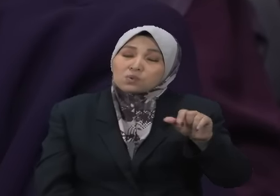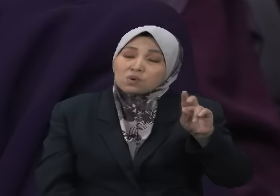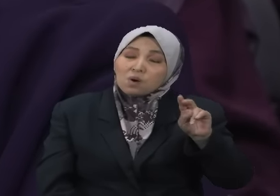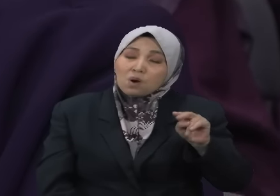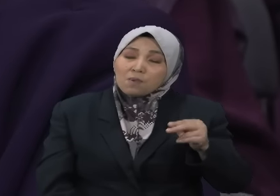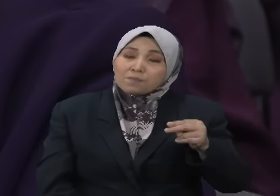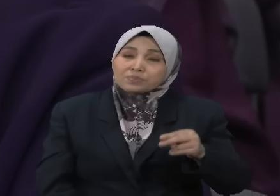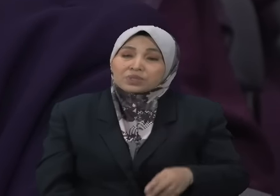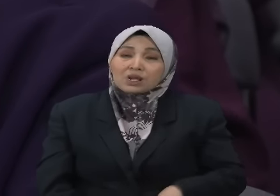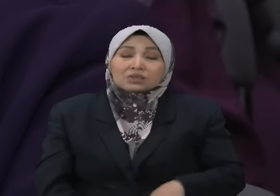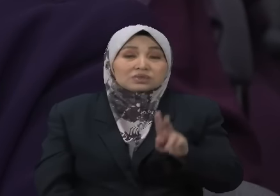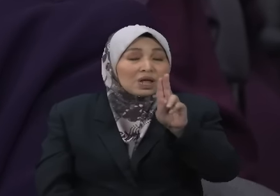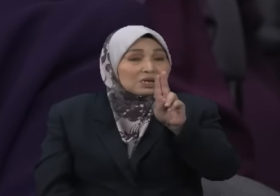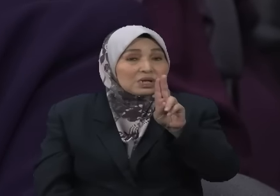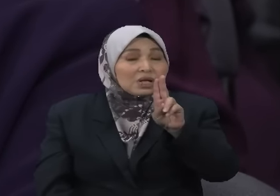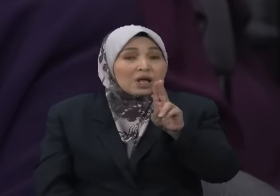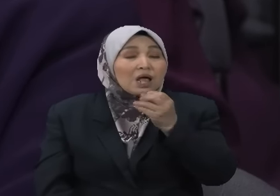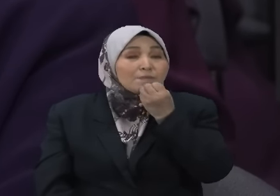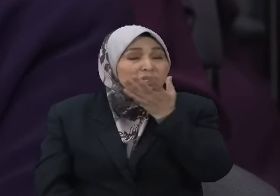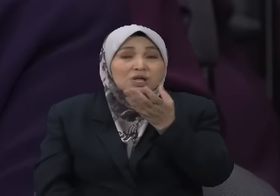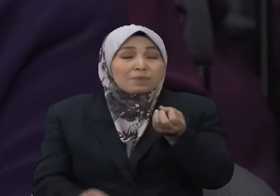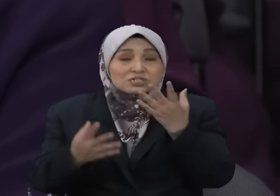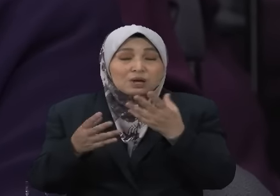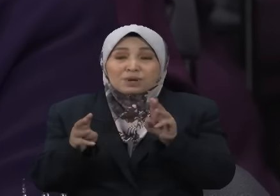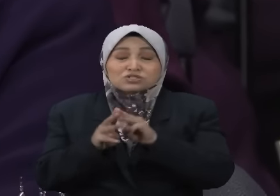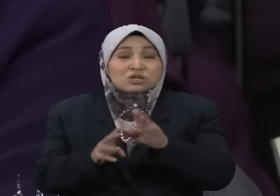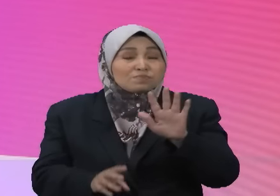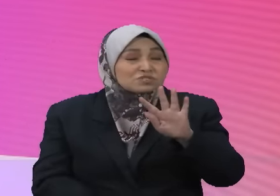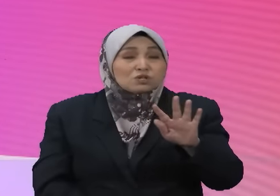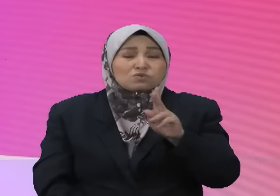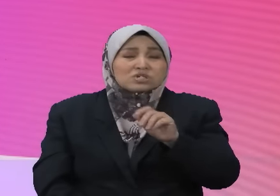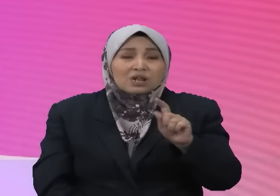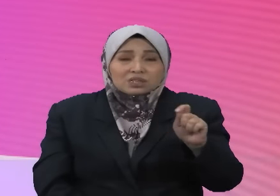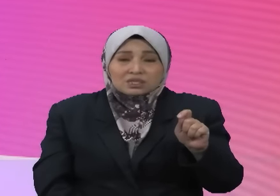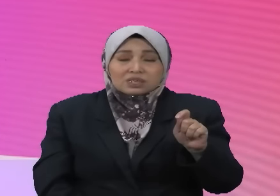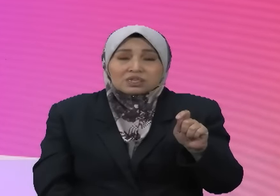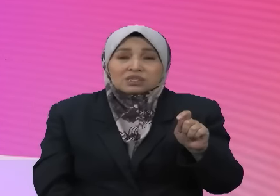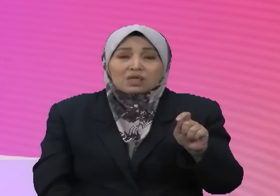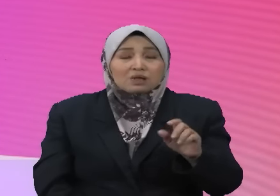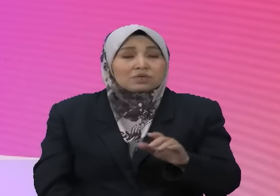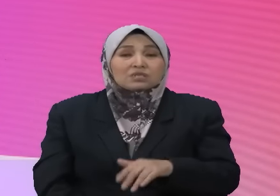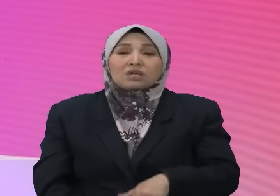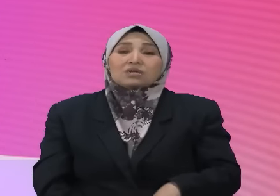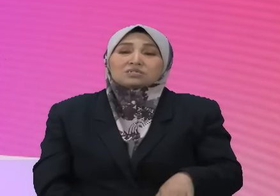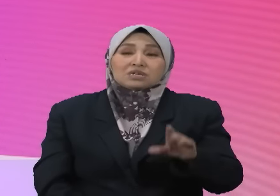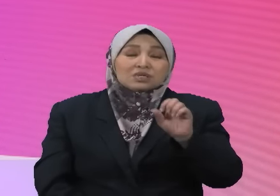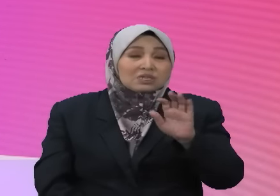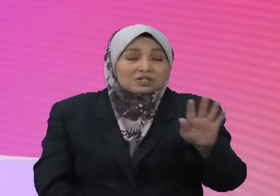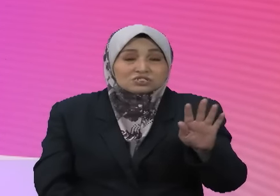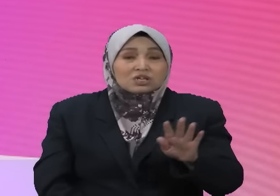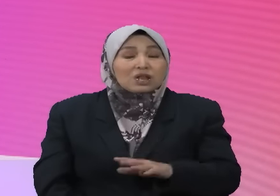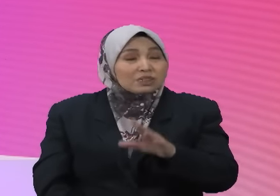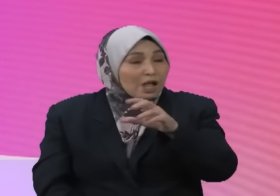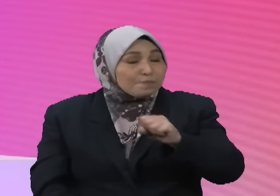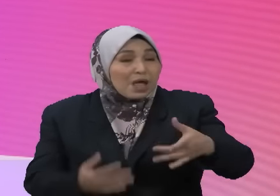Surah dan ta ni Hamas dia tak sebanyak macam Sin kalau unzilat penatak nak sebut Sin kita ambil Sin